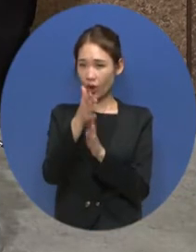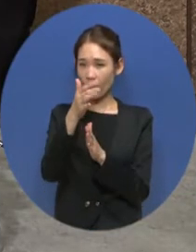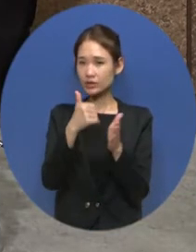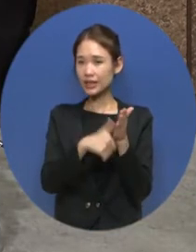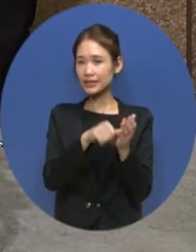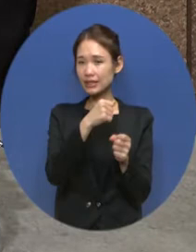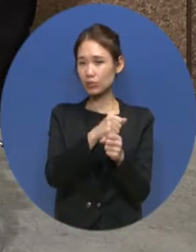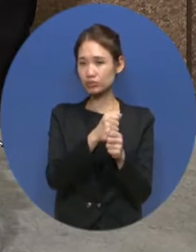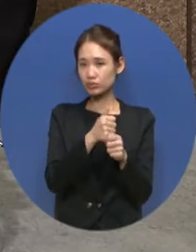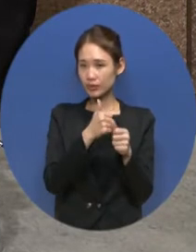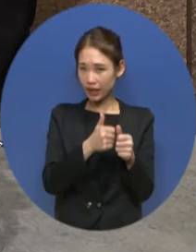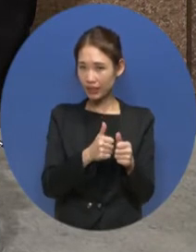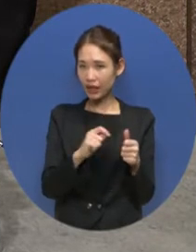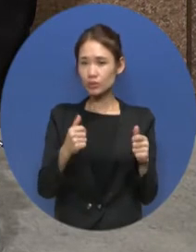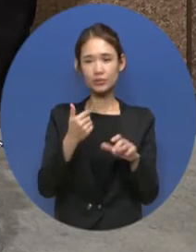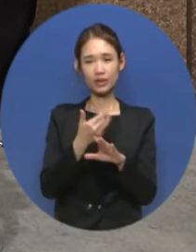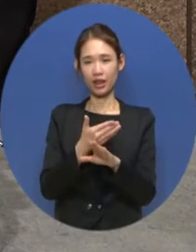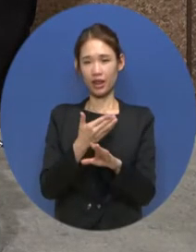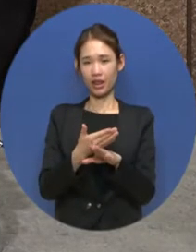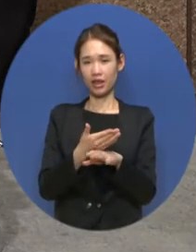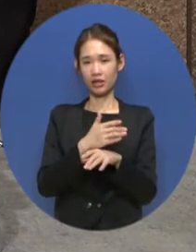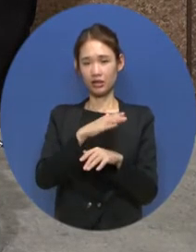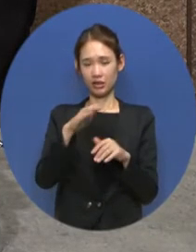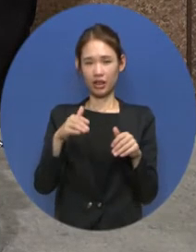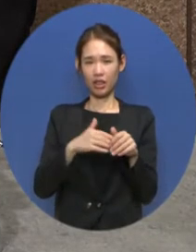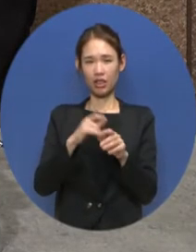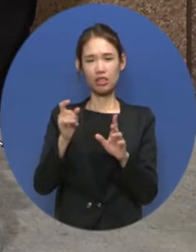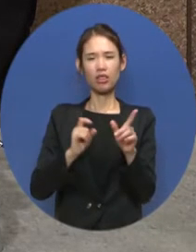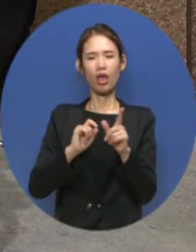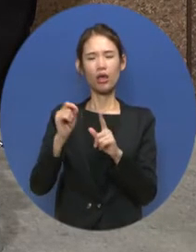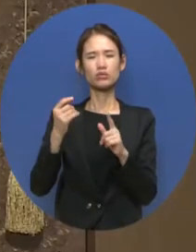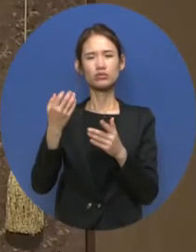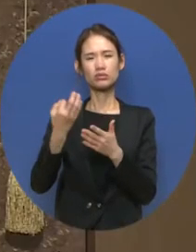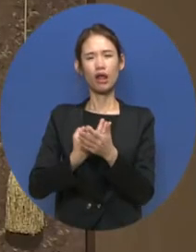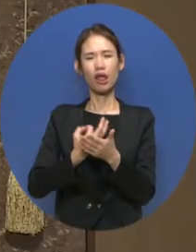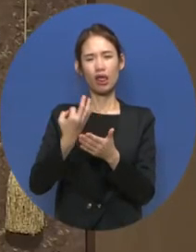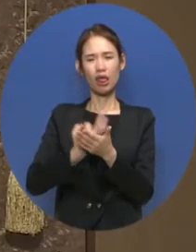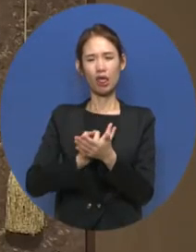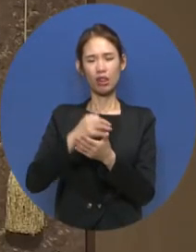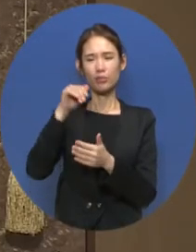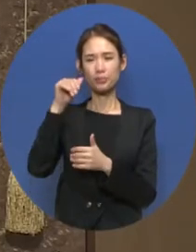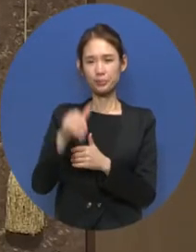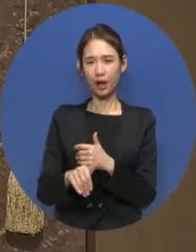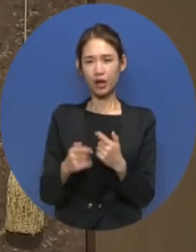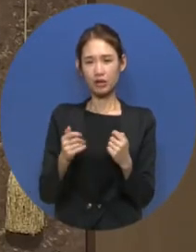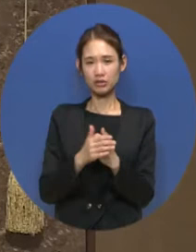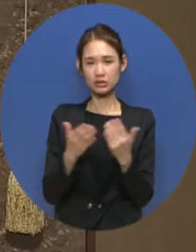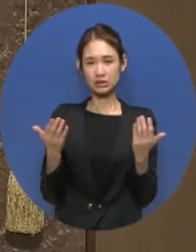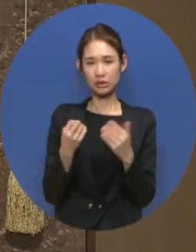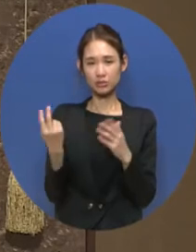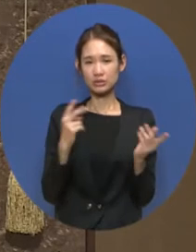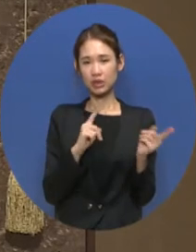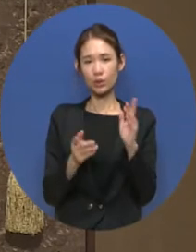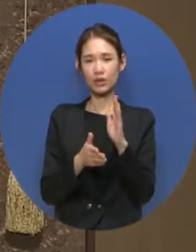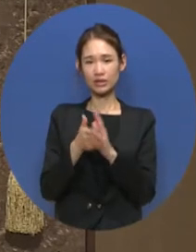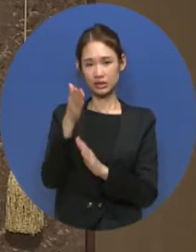따라서 다르긴 하지만 굉장히 많은 시설들이 매출이 굉장히 많이 떨어졌고 네. 그래서 우리 직업재활 시설들이